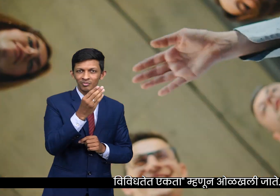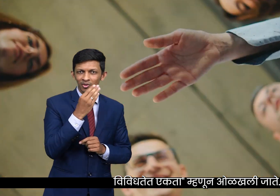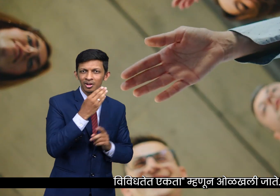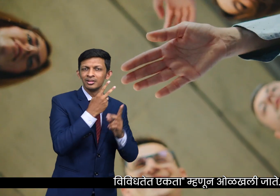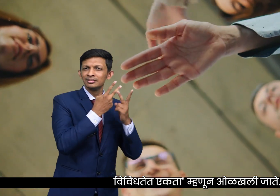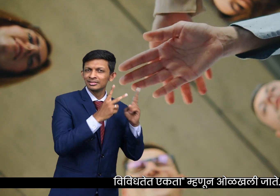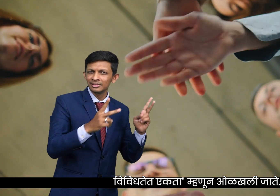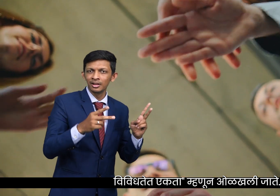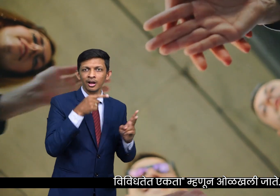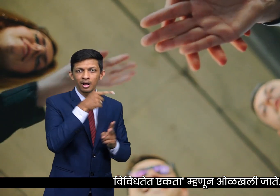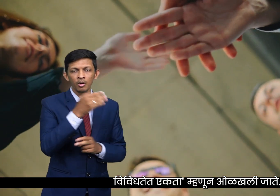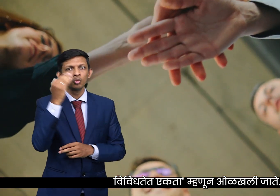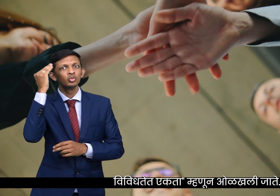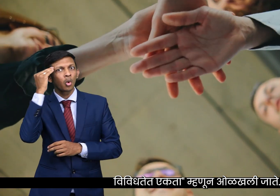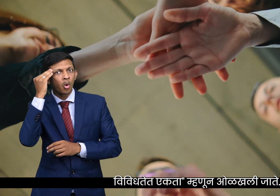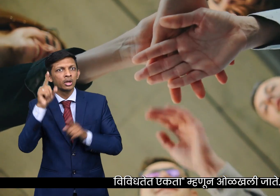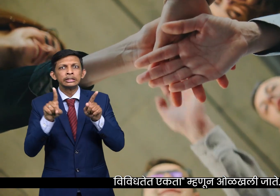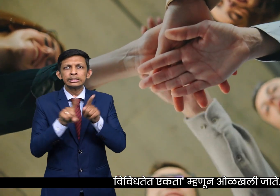जाते.